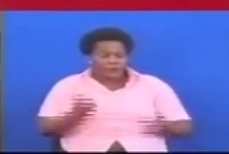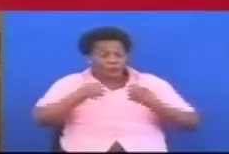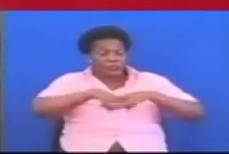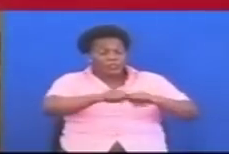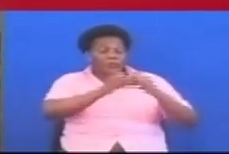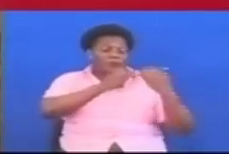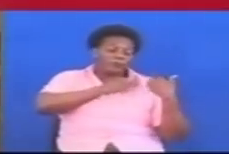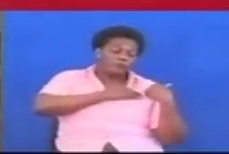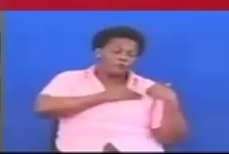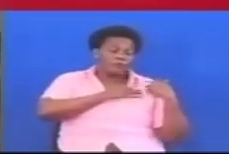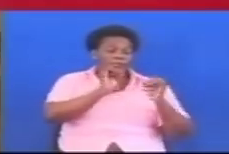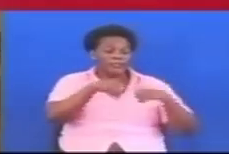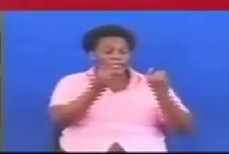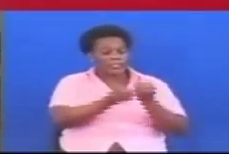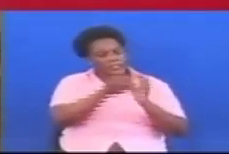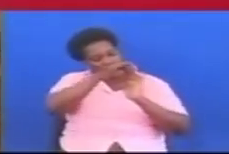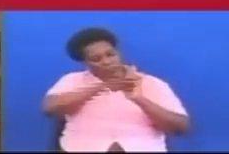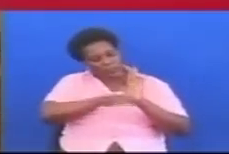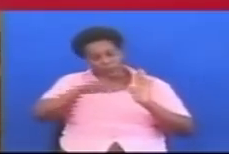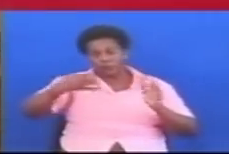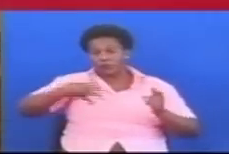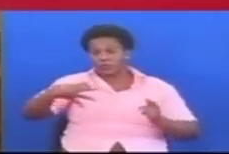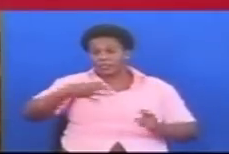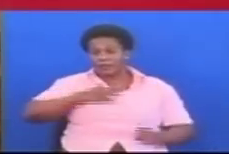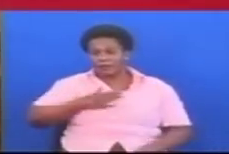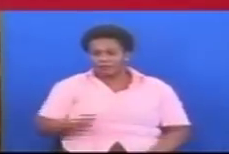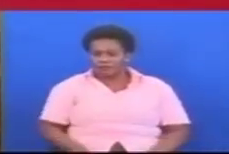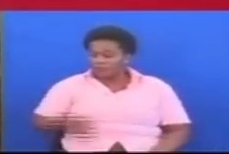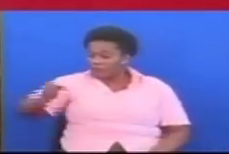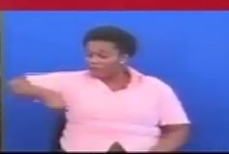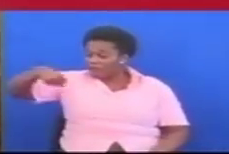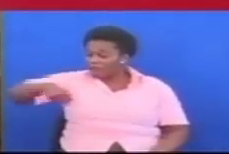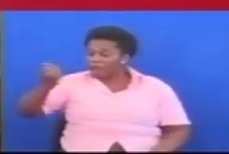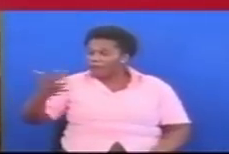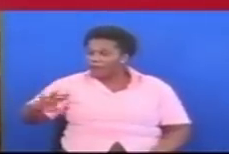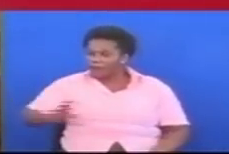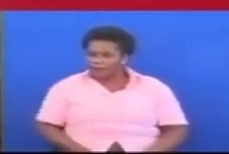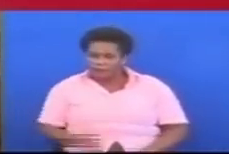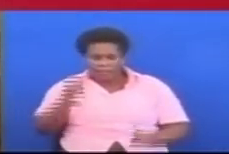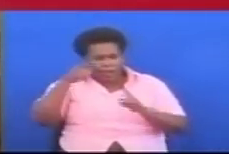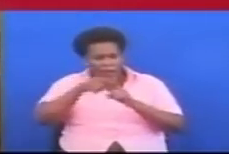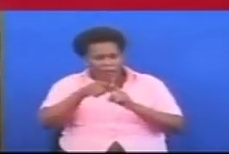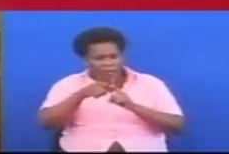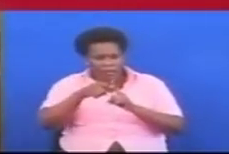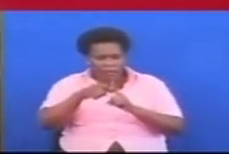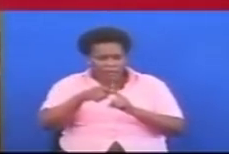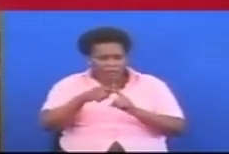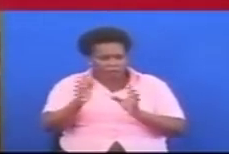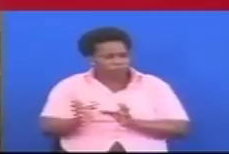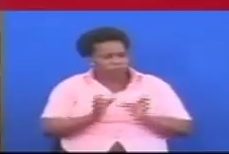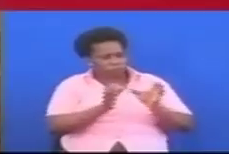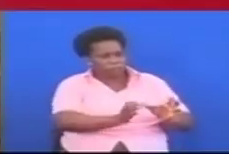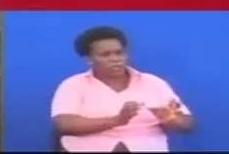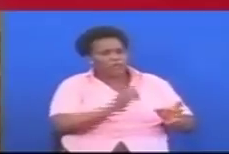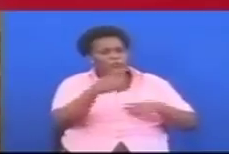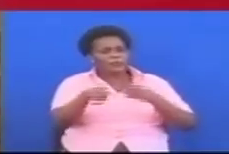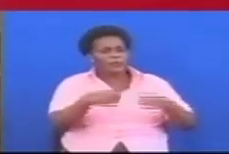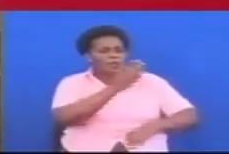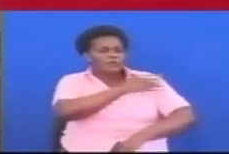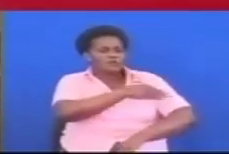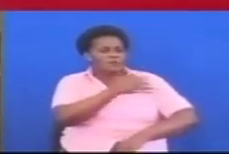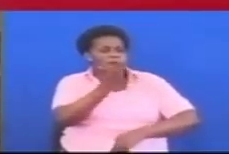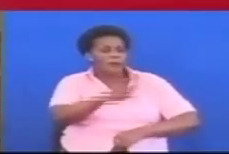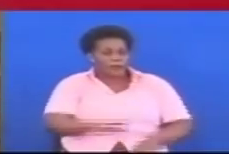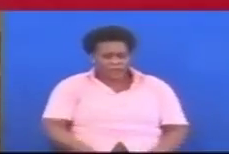Mfuko wa maji. Mheshimiwa Mwenyekiti, lengo la mfuko wa maji ni kuwekeza kwenye miradi ya huduma za maji na usimamizi wa maeneo